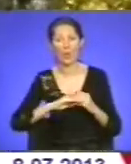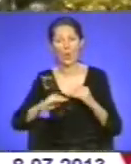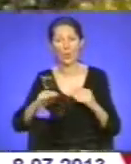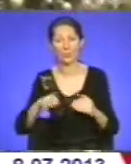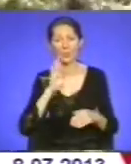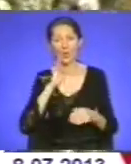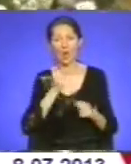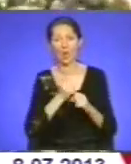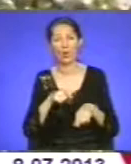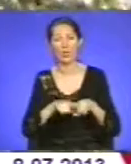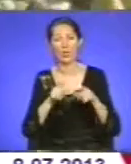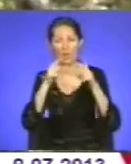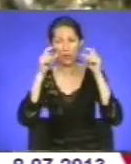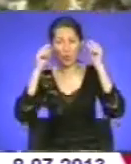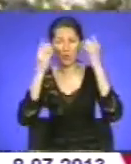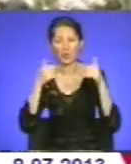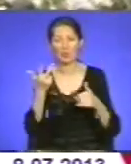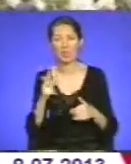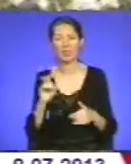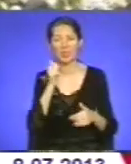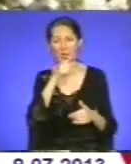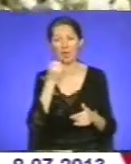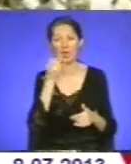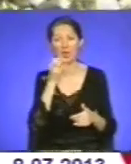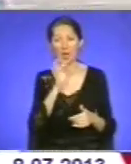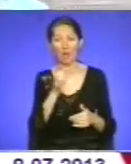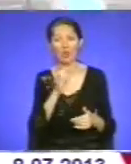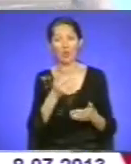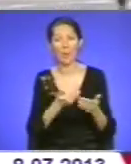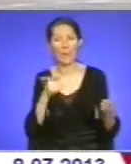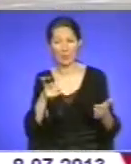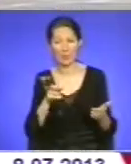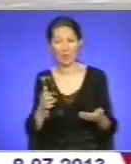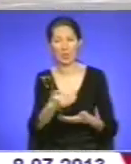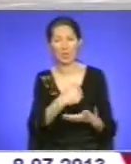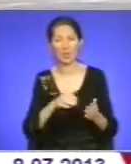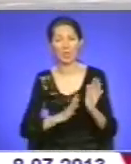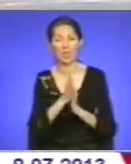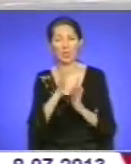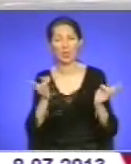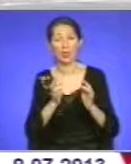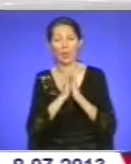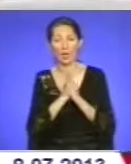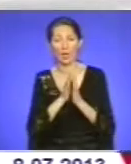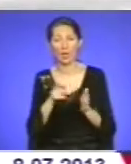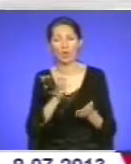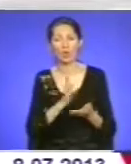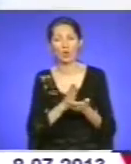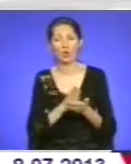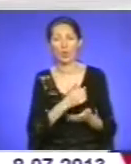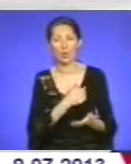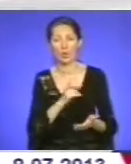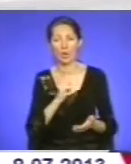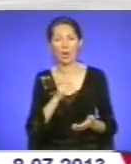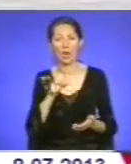третій рік. Каже, що перед тим, як збирати траву, треба помолитися. Всі, що не хочете. І календула, і звірубій, і